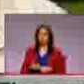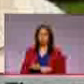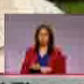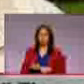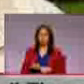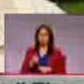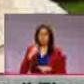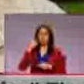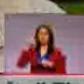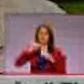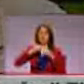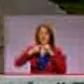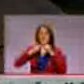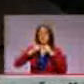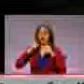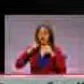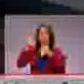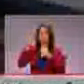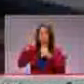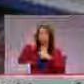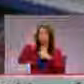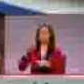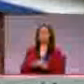مؤسس واحد من الناس والدكتور عمرو